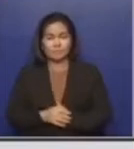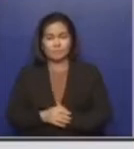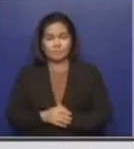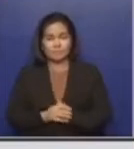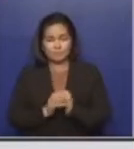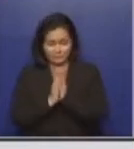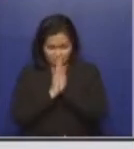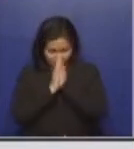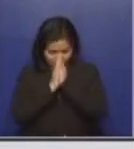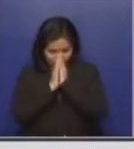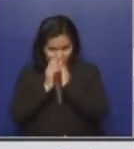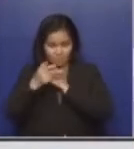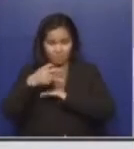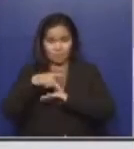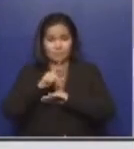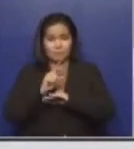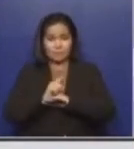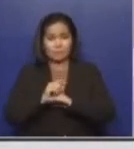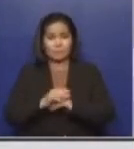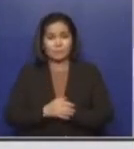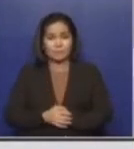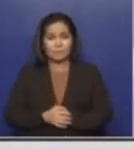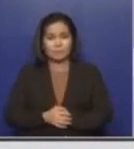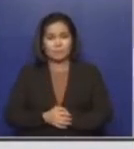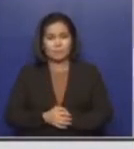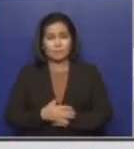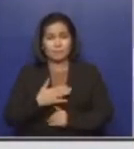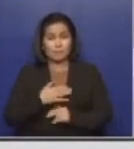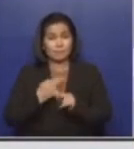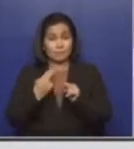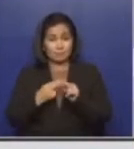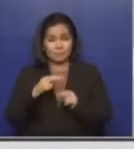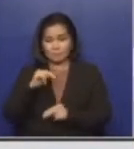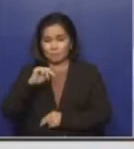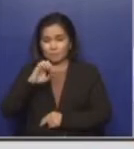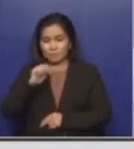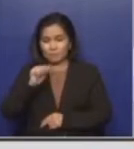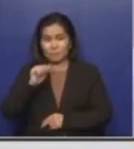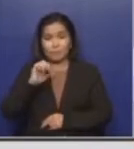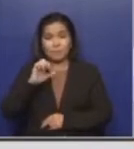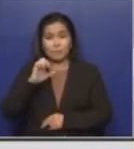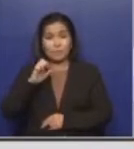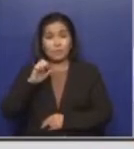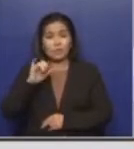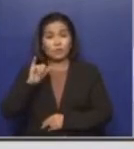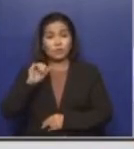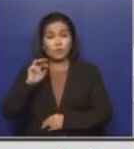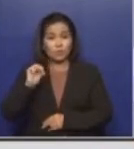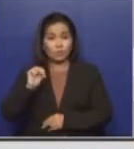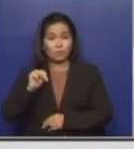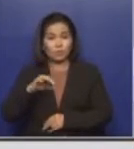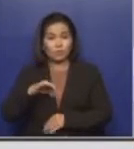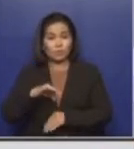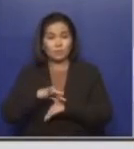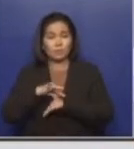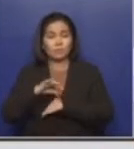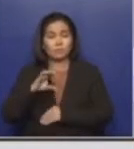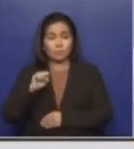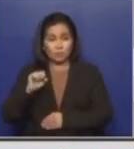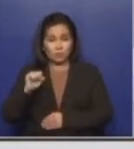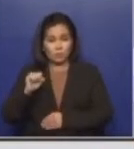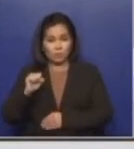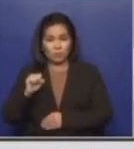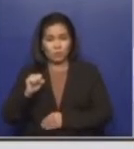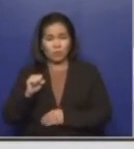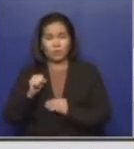ประธานสภาที่เคารพกับผมนิยมเวชกามาสมาชิกสภาผู้แทนราษฎรจังหวัดส